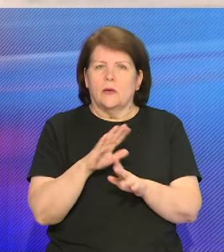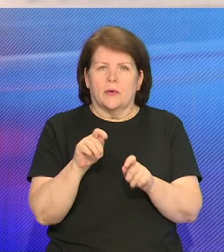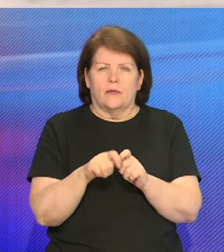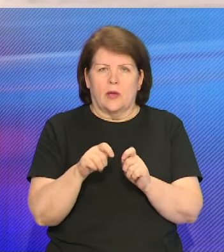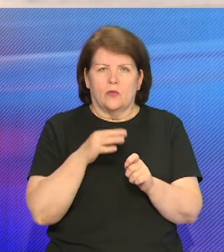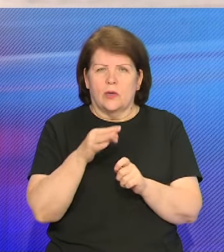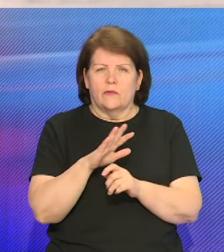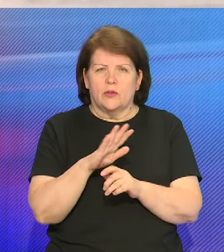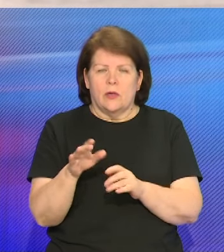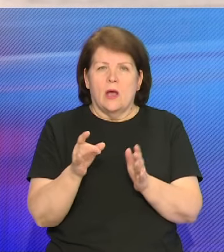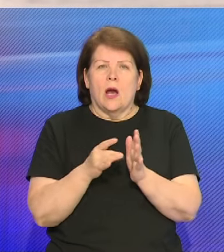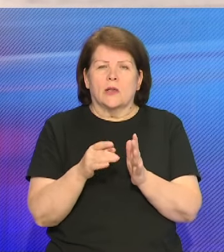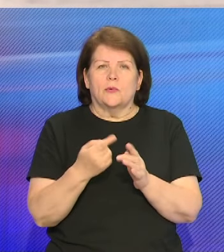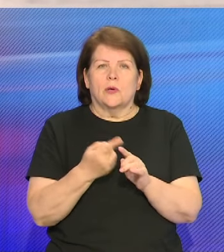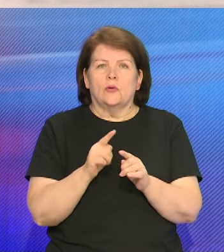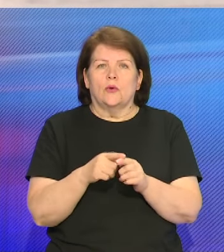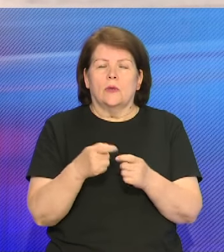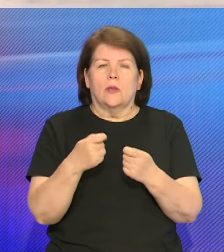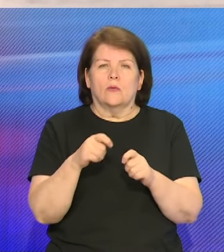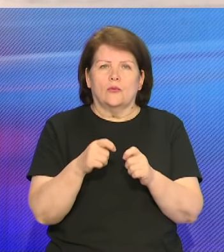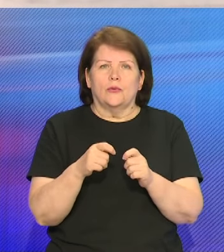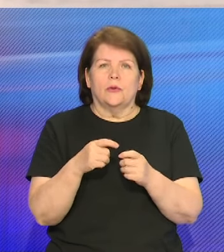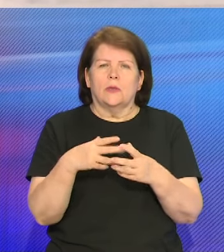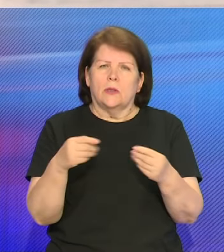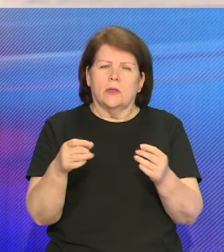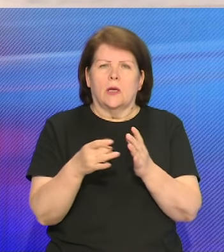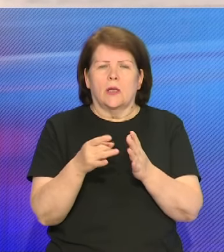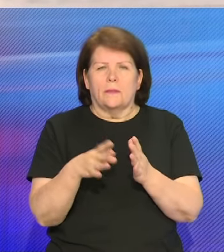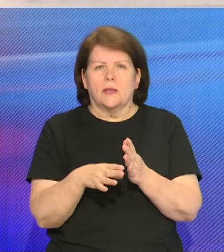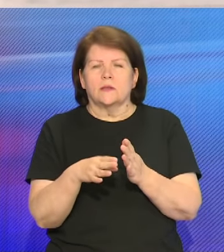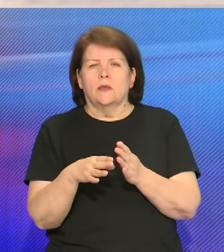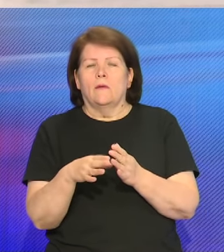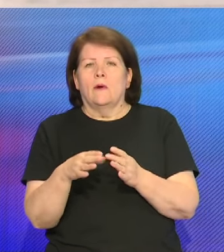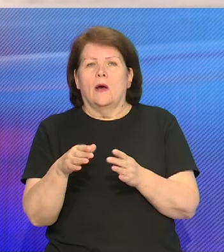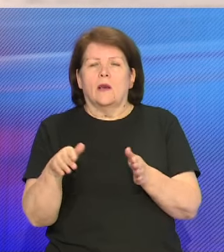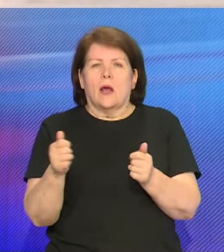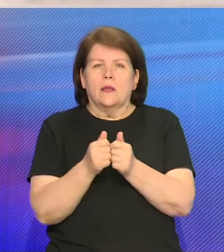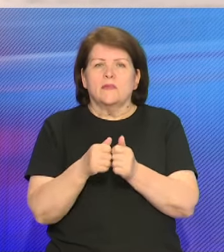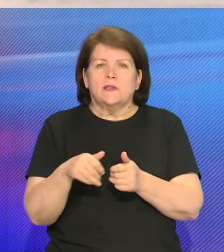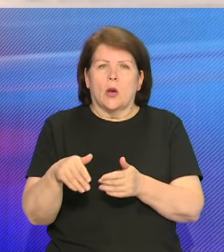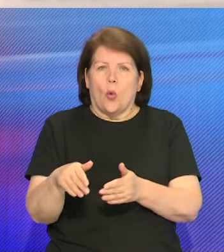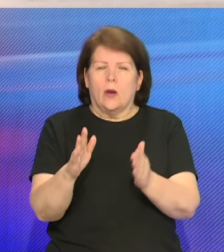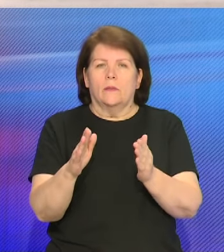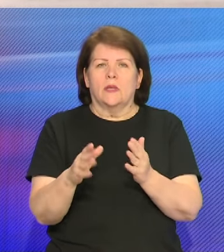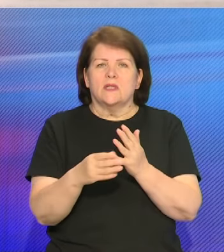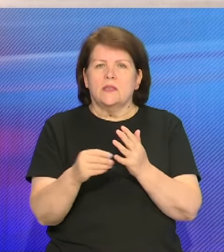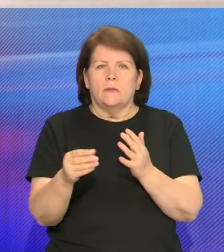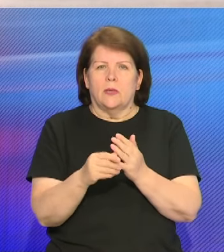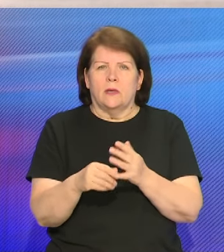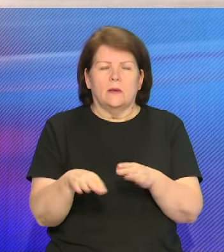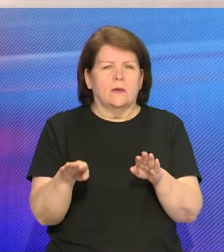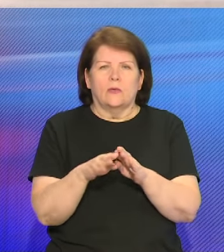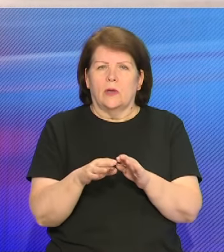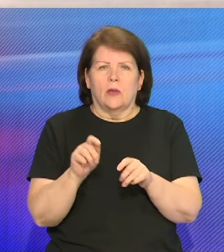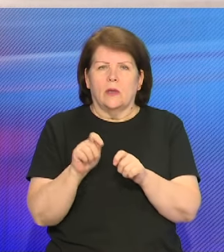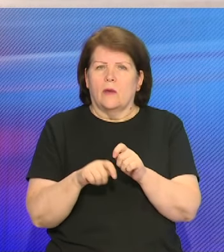той арбузы, которая торгует и дыня, в том числе и других бахчевых, которые у дорог, земли. Такой контроль лабораторный, который